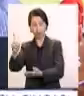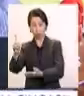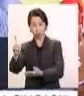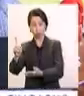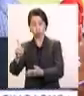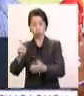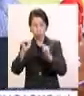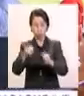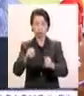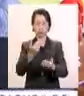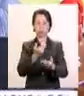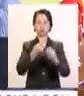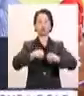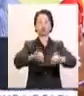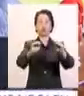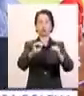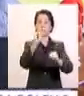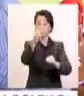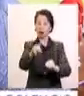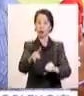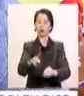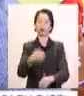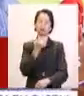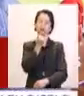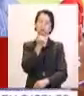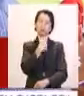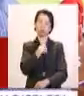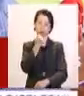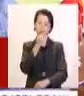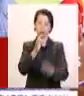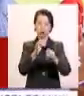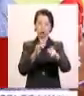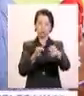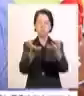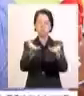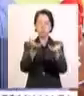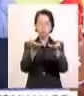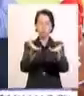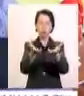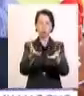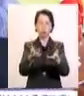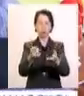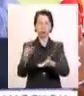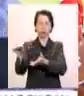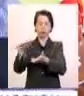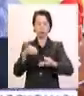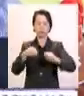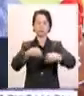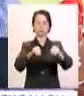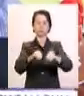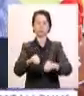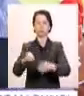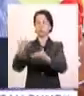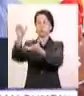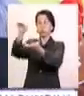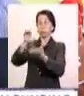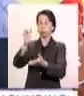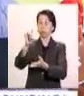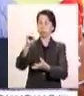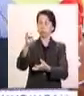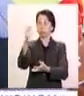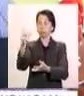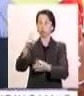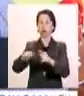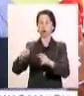willing buyer, willing seller punya inisiatif. Kalau dah demand so high tapi supply dia hanya 80,000 tiket dalam stadium,